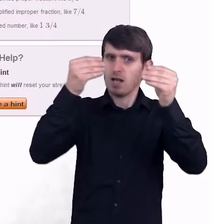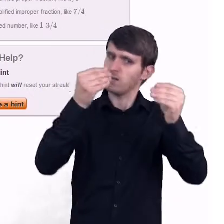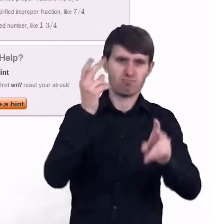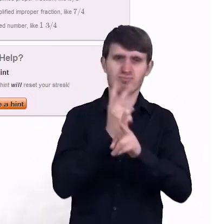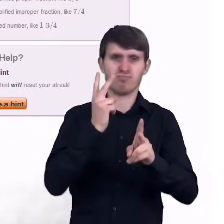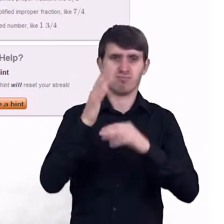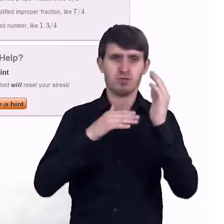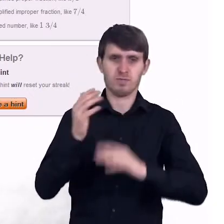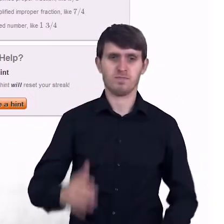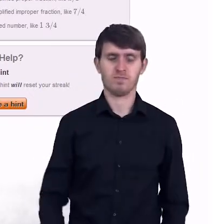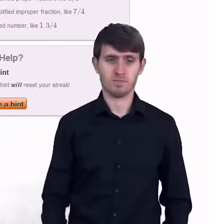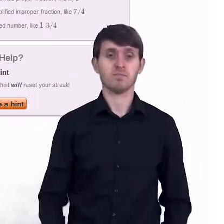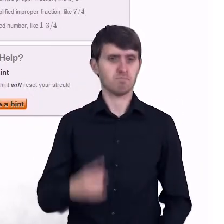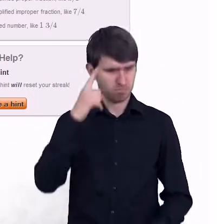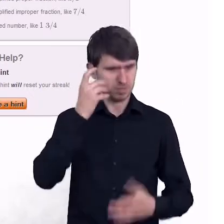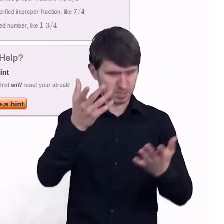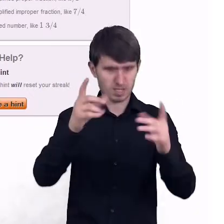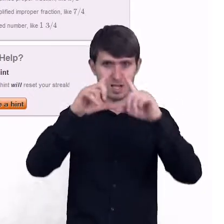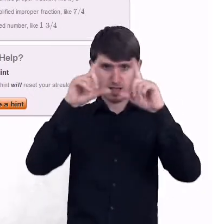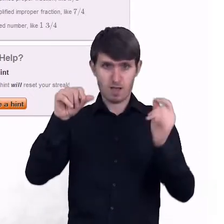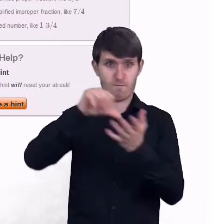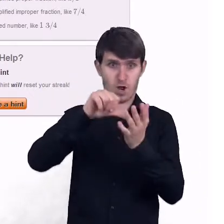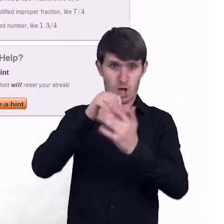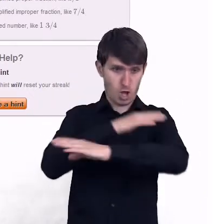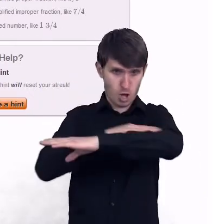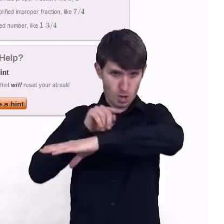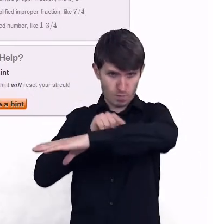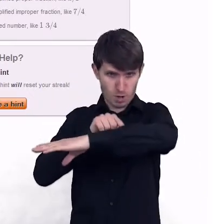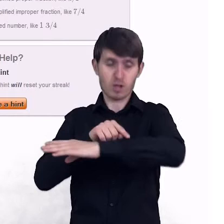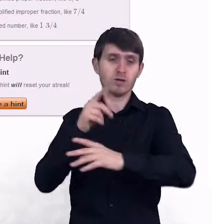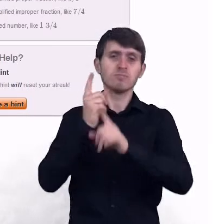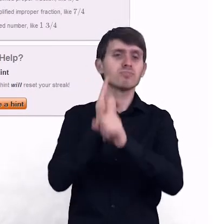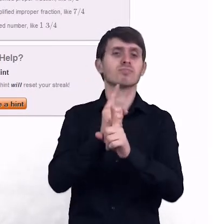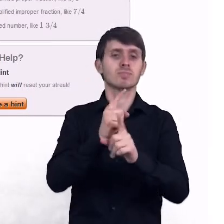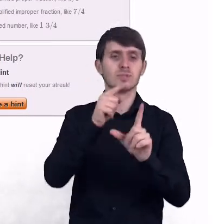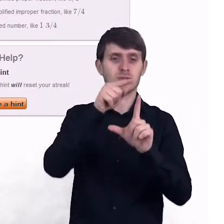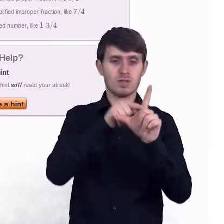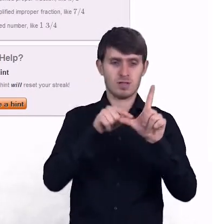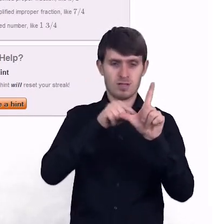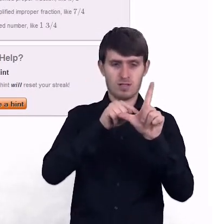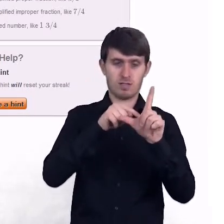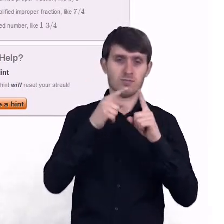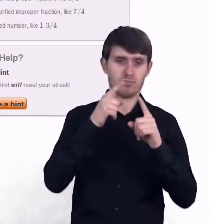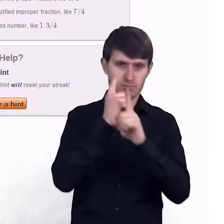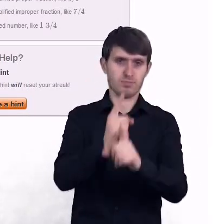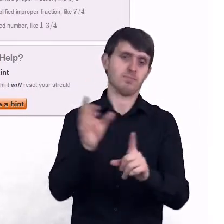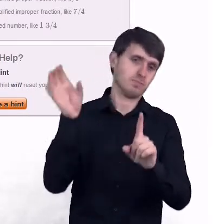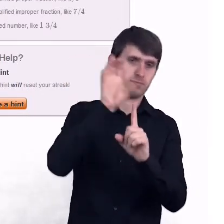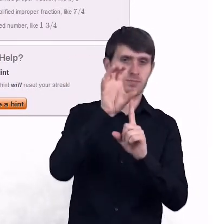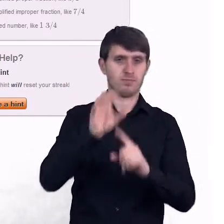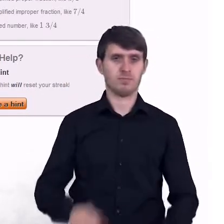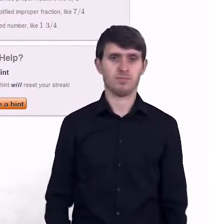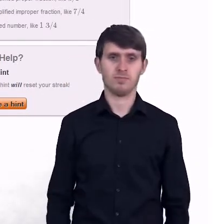jakbyśmy mieli prawdziwy kątomierz środek kątomierza umieszczamy na wierzchołku kąta czyli na przecięciu tych linii